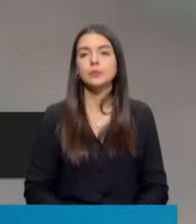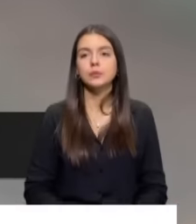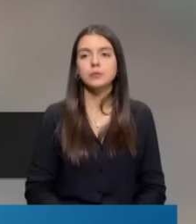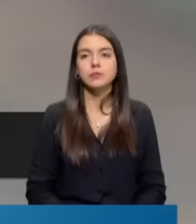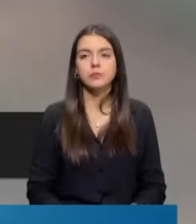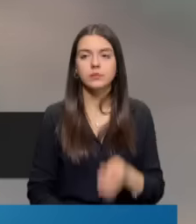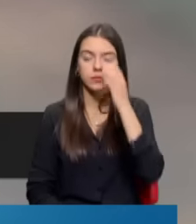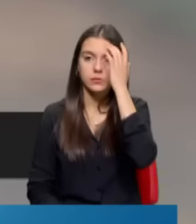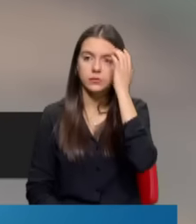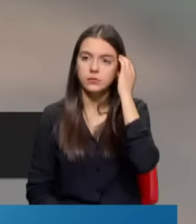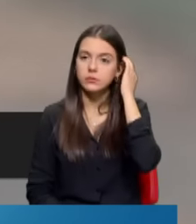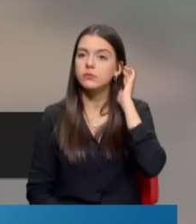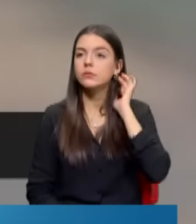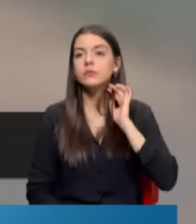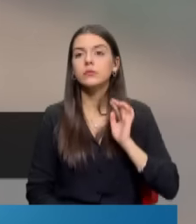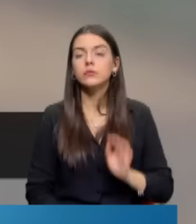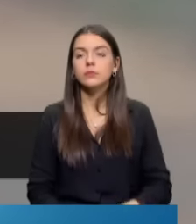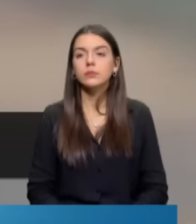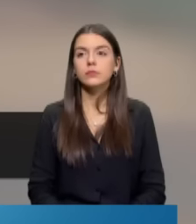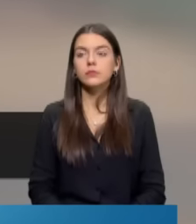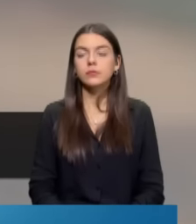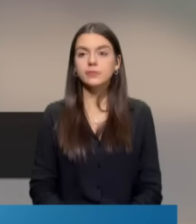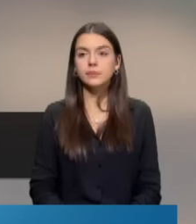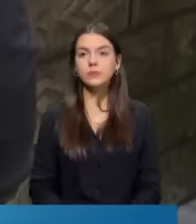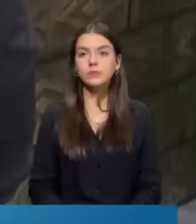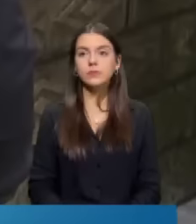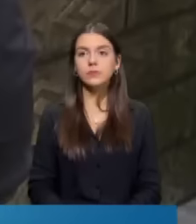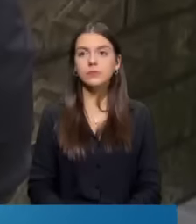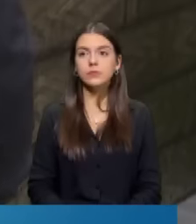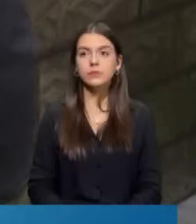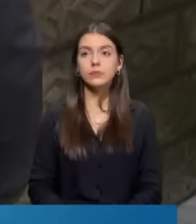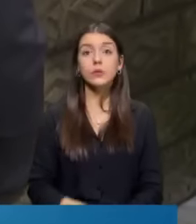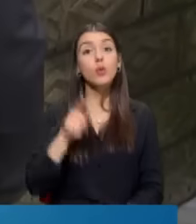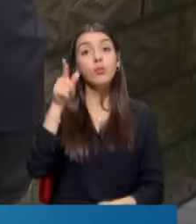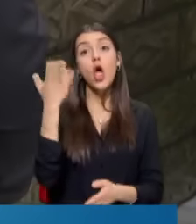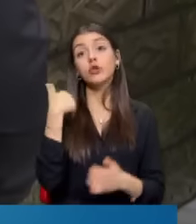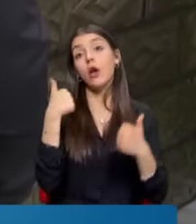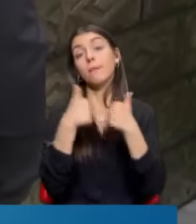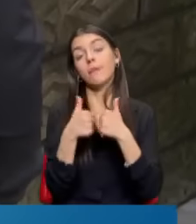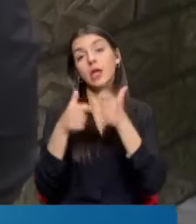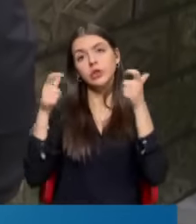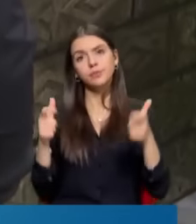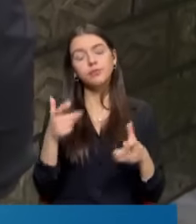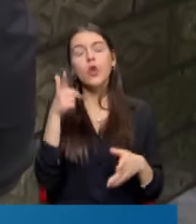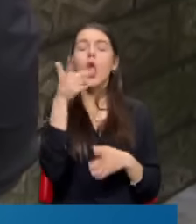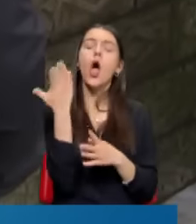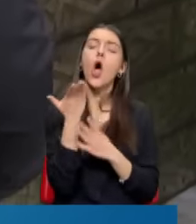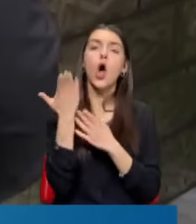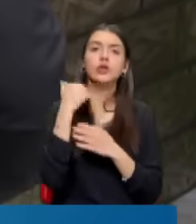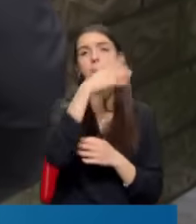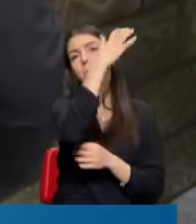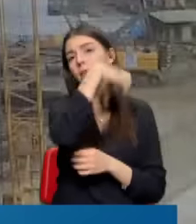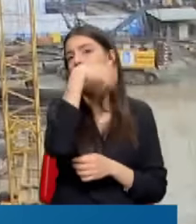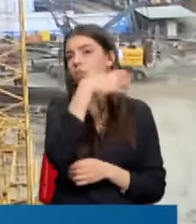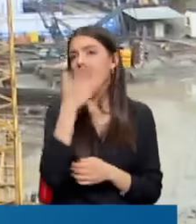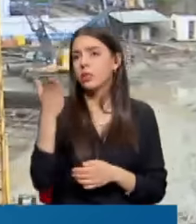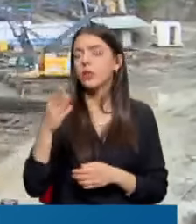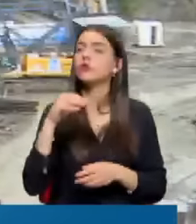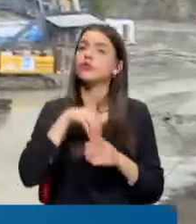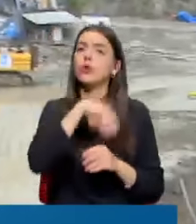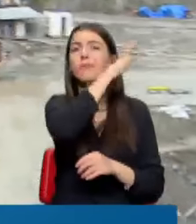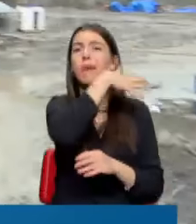Yıldız Tabi'ye Toki evlerinin arkası toprak kayması başladı. Stat da orası. Daha ondan önce taş ocağıydı burası. Taş ocağının üstünü doldurdular, stat